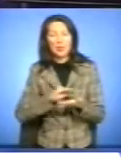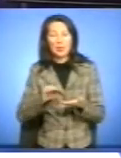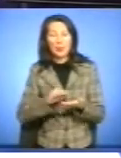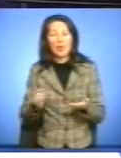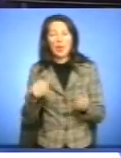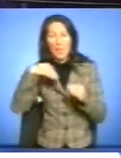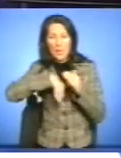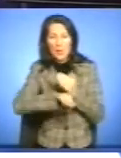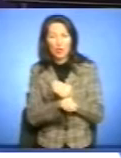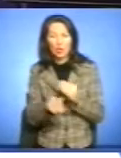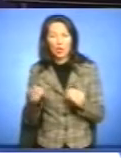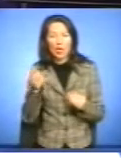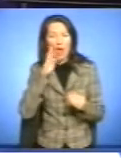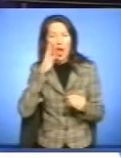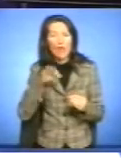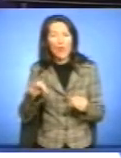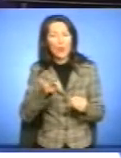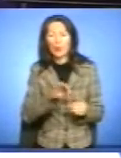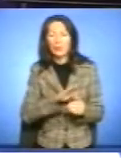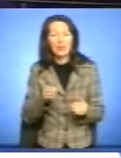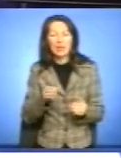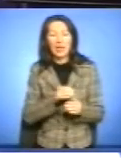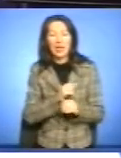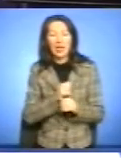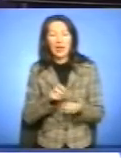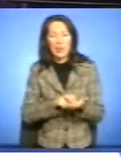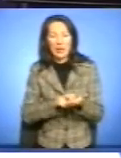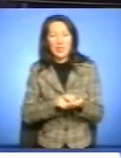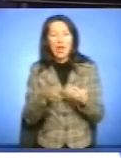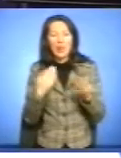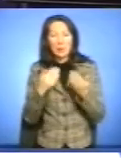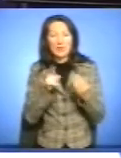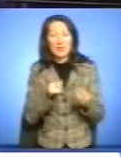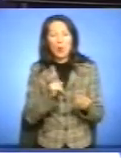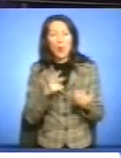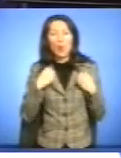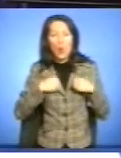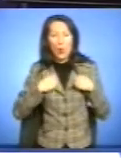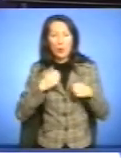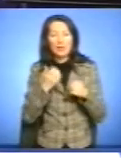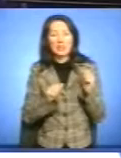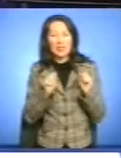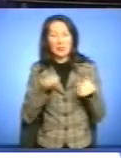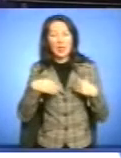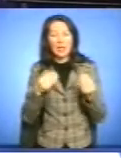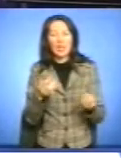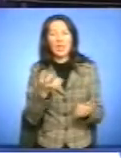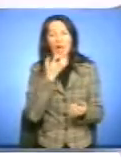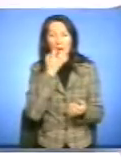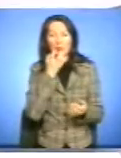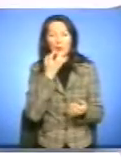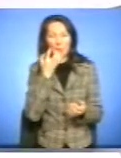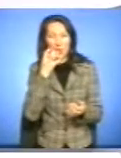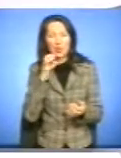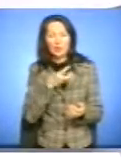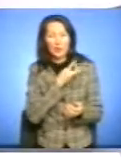в ополонку таки не ризикнули, але поспілкувалися з тими, кому Купіль серед зими дає позитив і здоров'я.